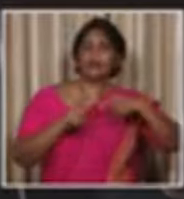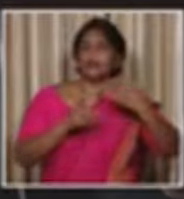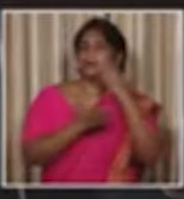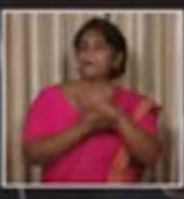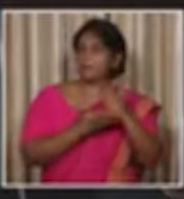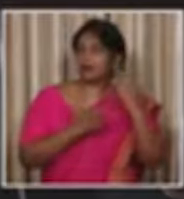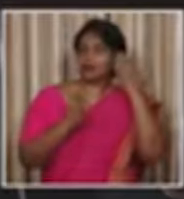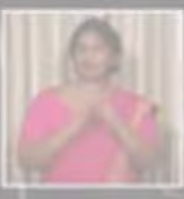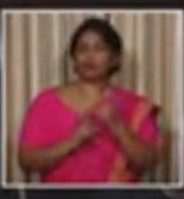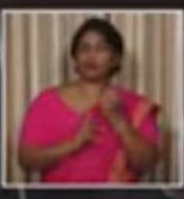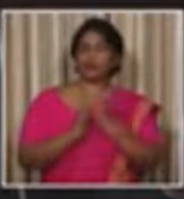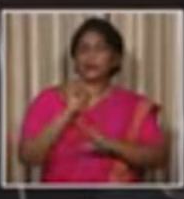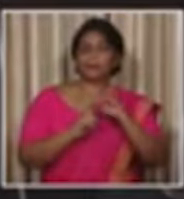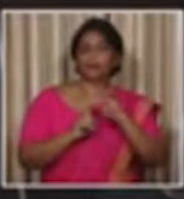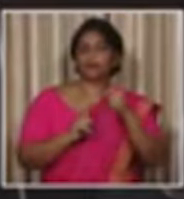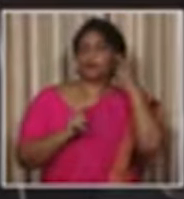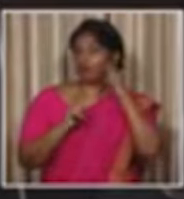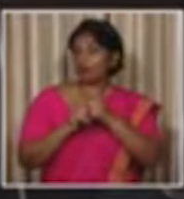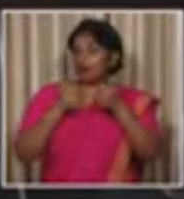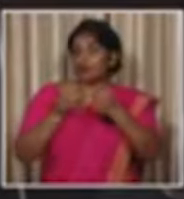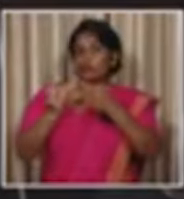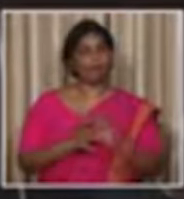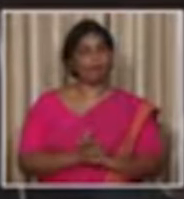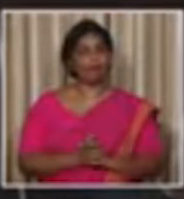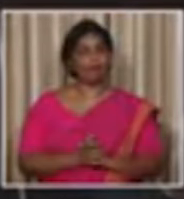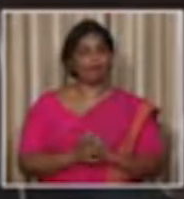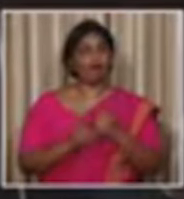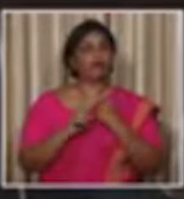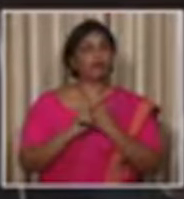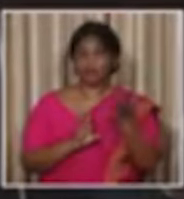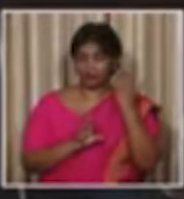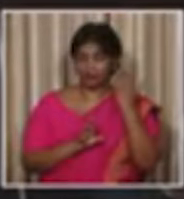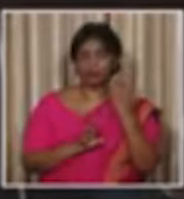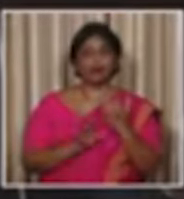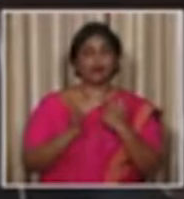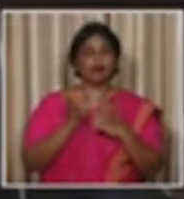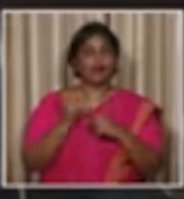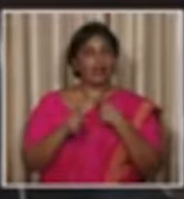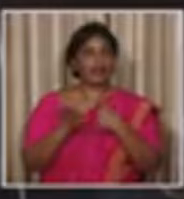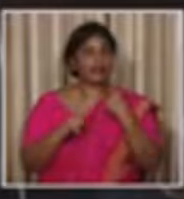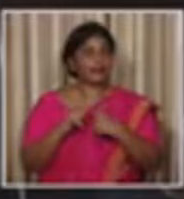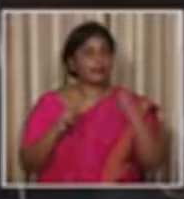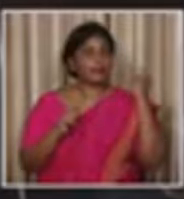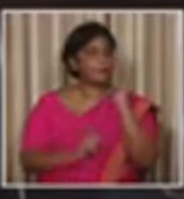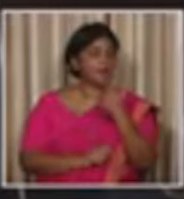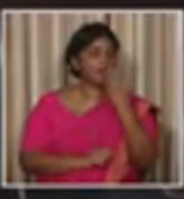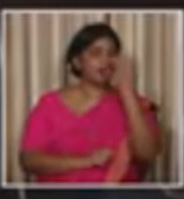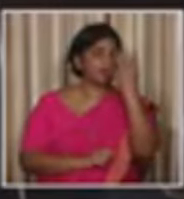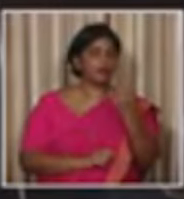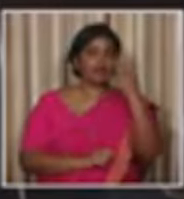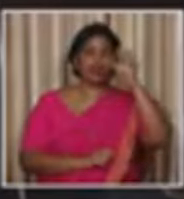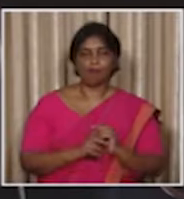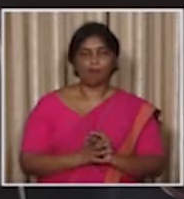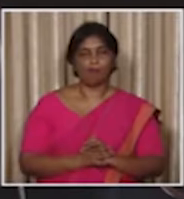තිස්සේ පිළිබඳව දැනුම් දුන්නත් ඒ පිළිබඳව සාධනීය පිළිතුරක් ලැබිලා නැහැ කෝටියට වැඩියෙන් බදු පොලු තියලා තියෙන